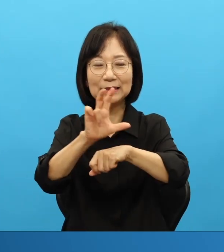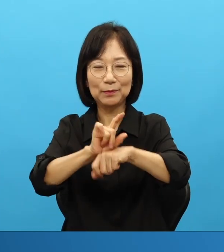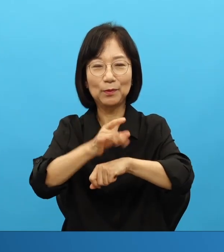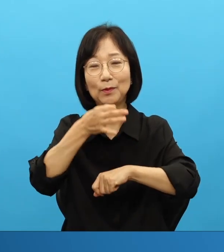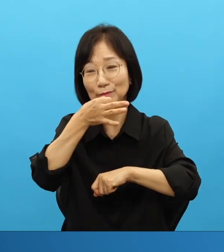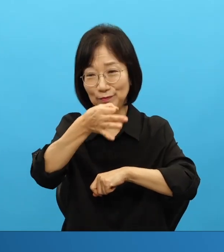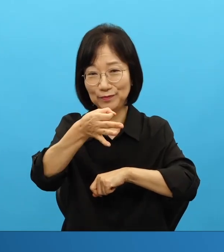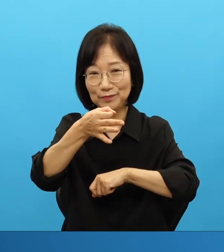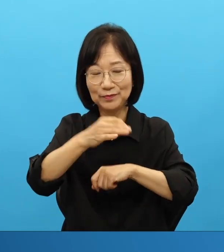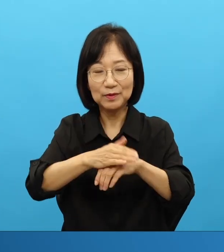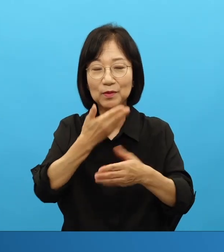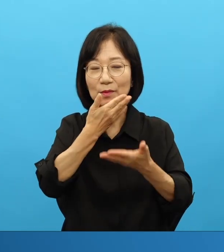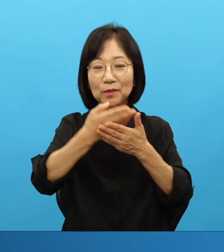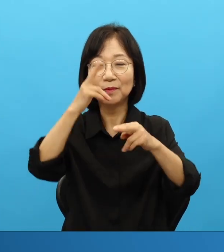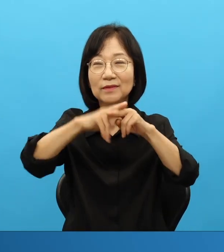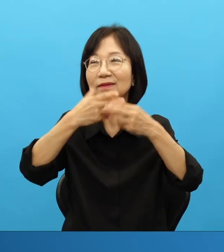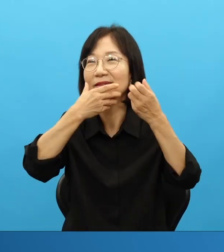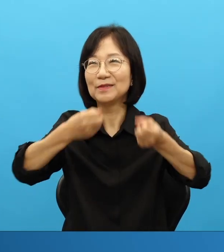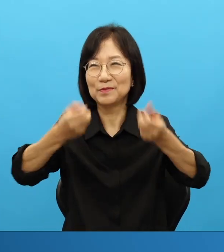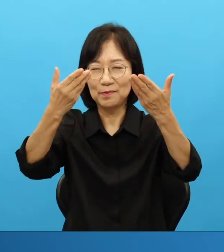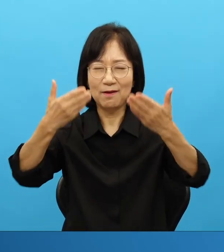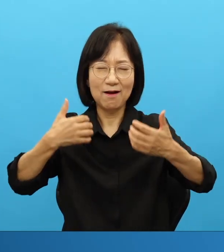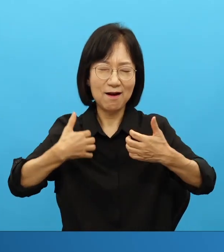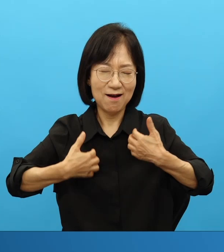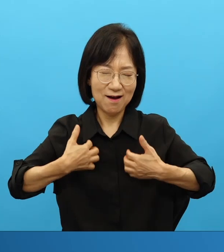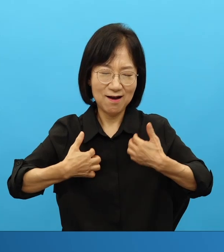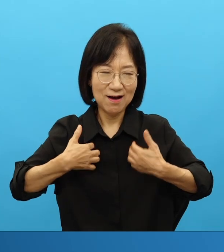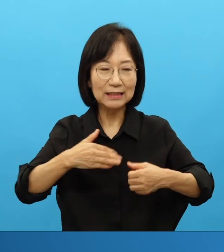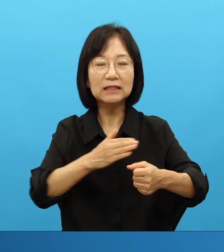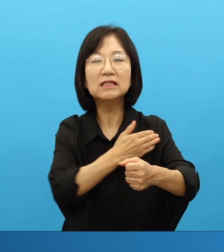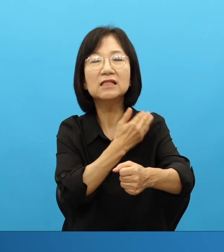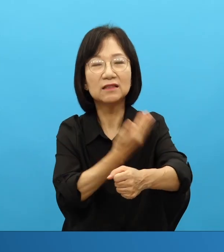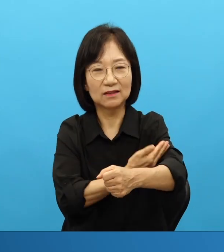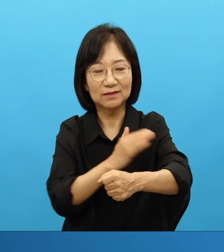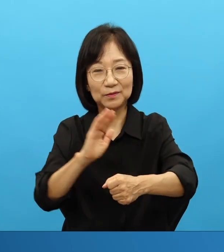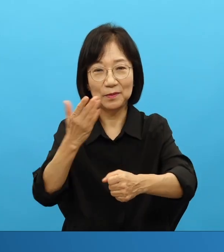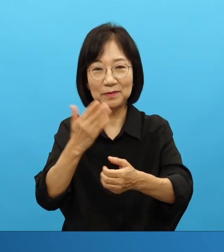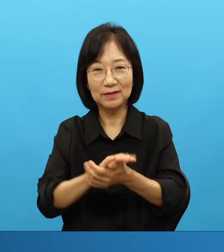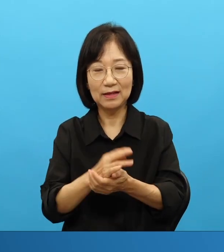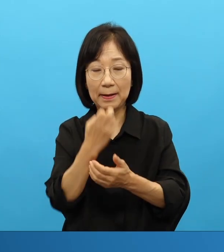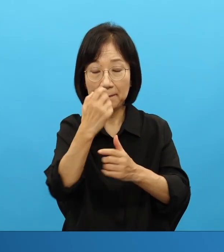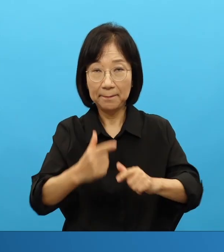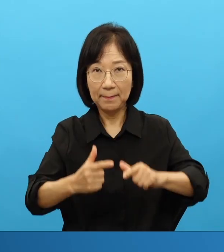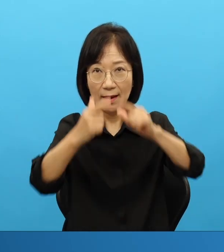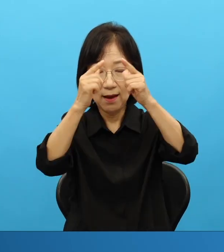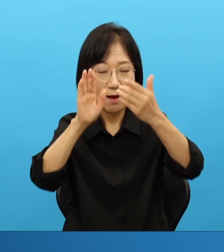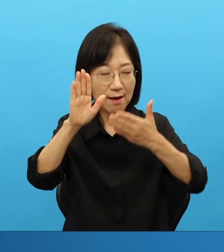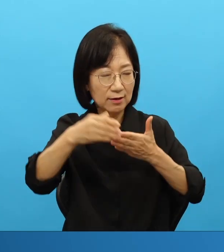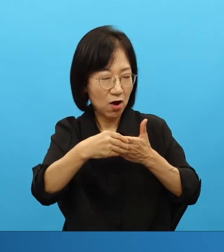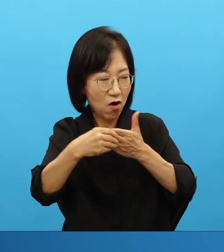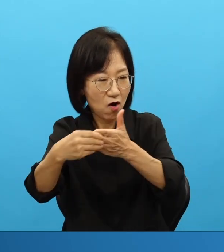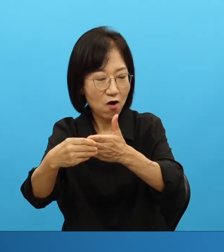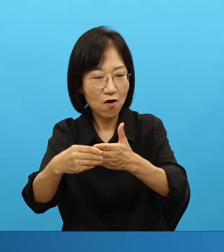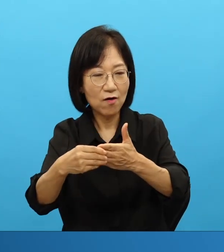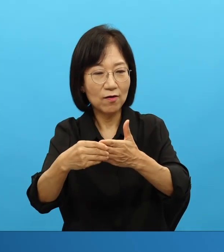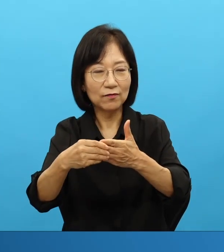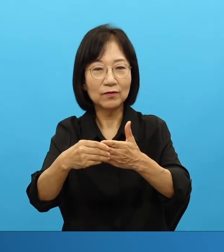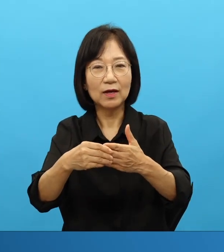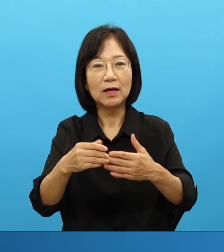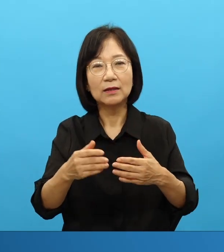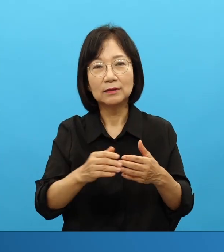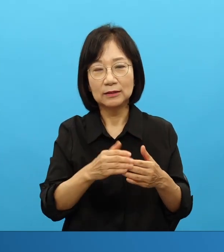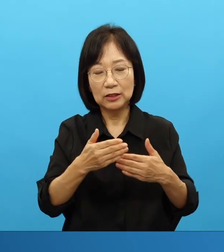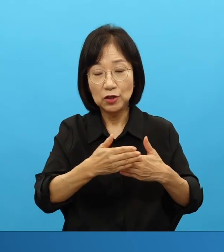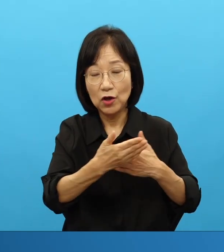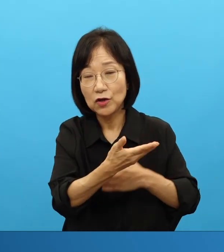이것은 보좌의 축복을 능력으로 가는 겁니다. 이 망대 여정 이정표 이게 내 속에 딱 칩으로 들어와